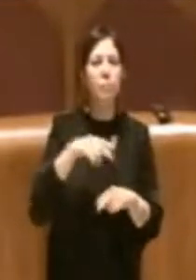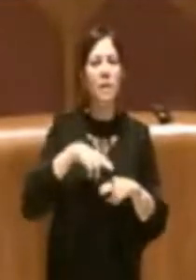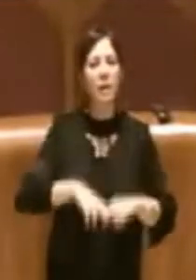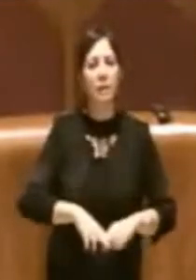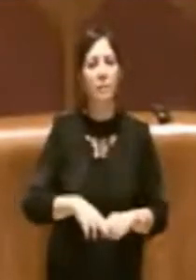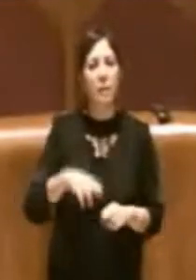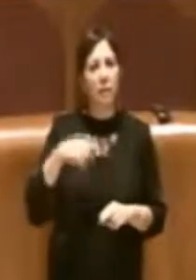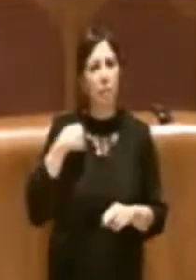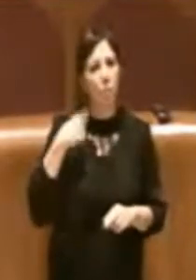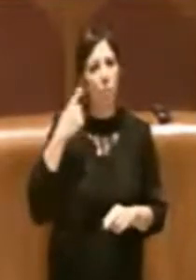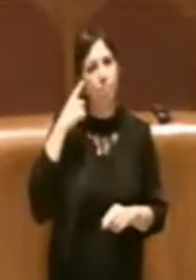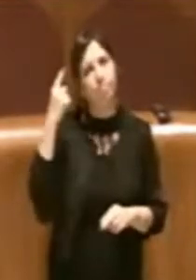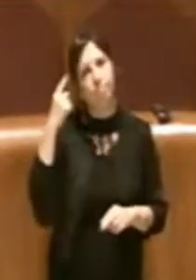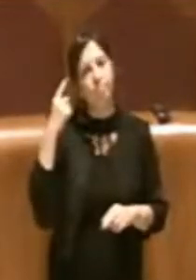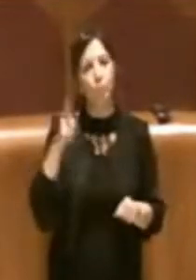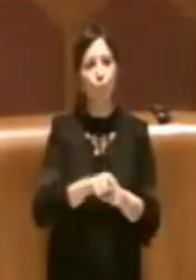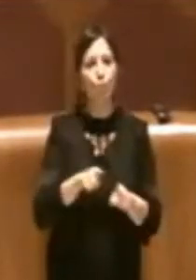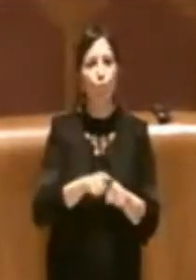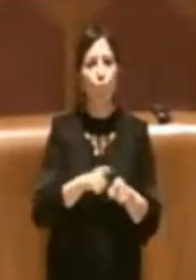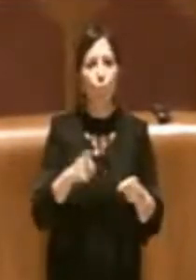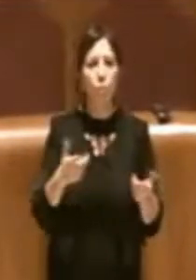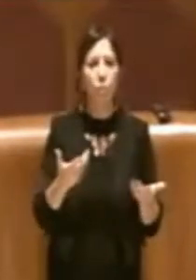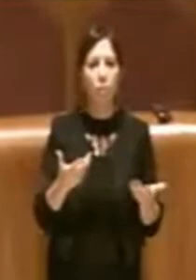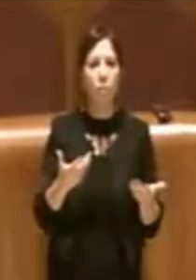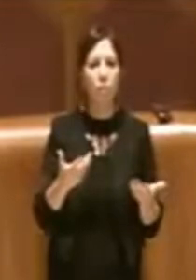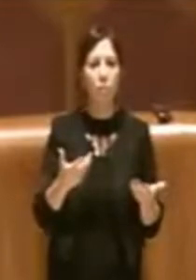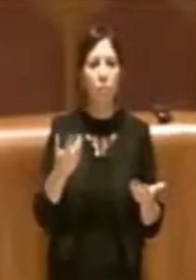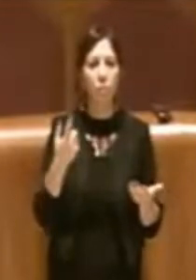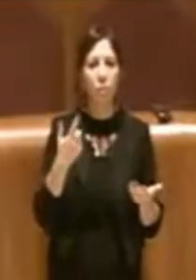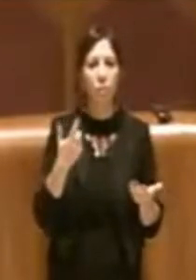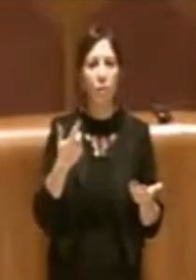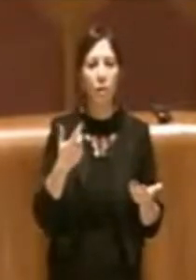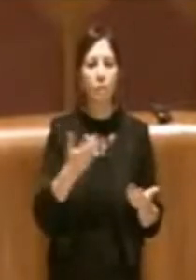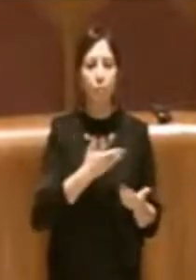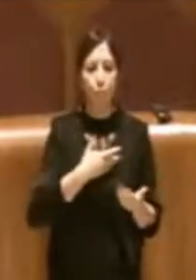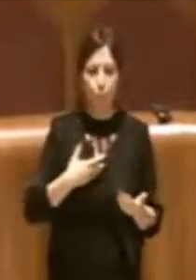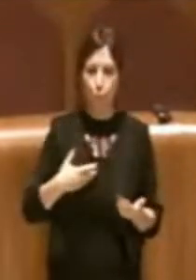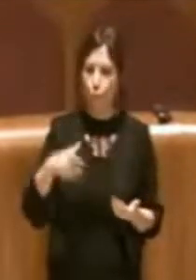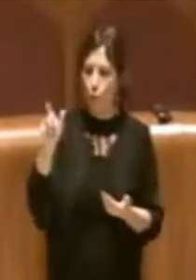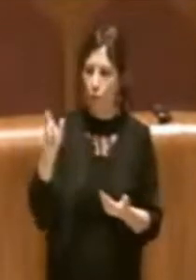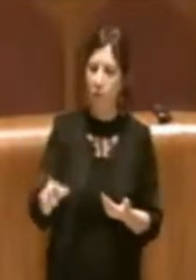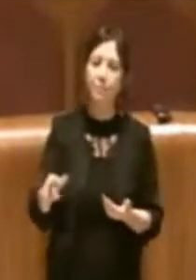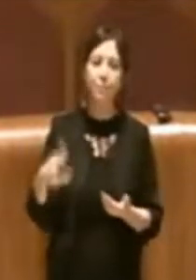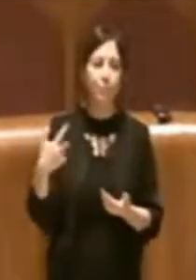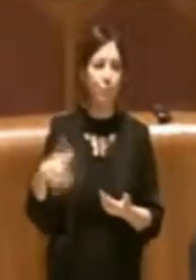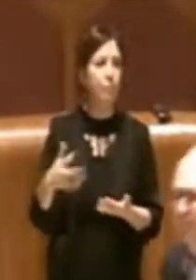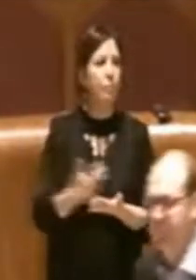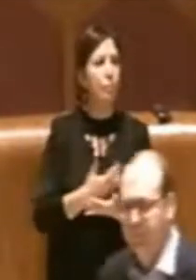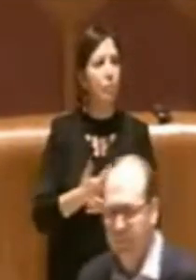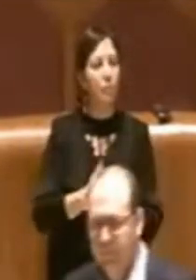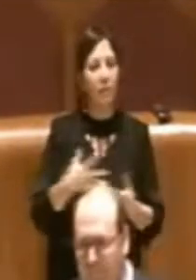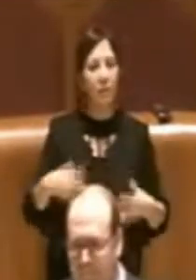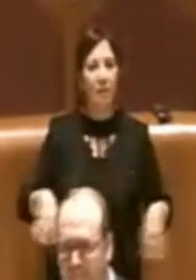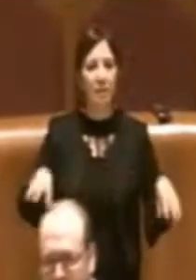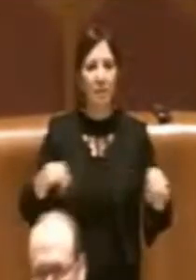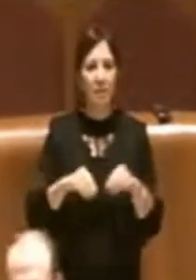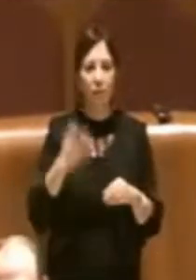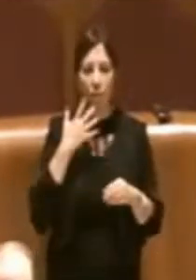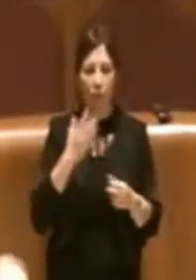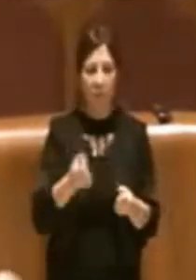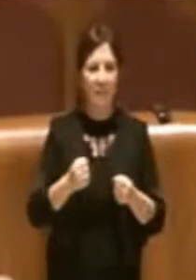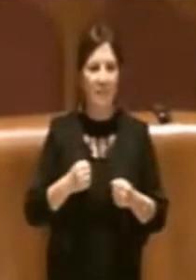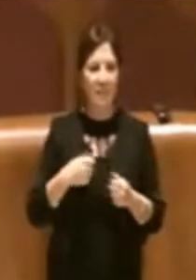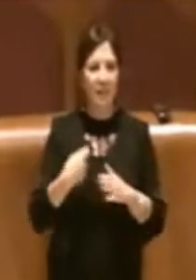che visto, considerando il fatto che anche la stessa consigliera ci aveva detto inizialmente che avrebbe voluto ritirare